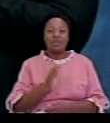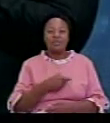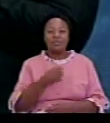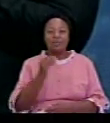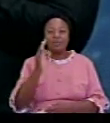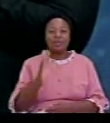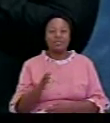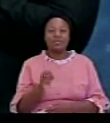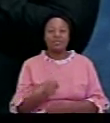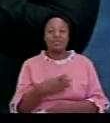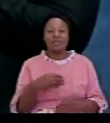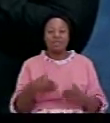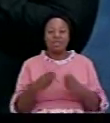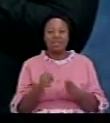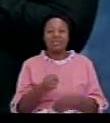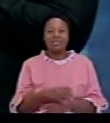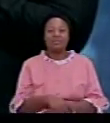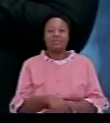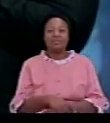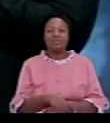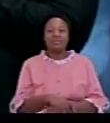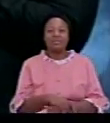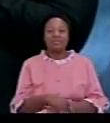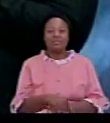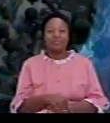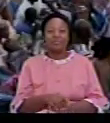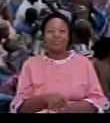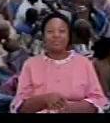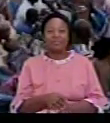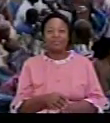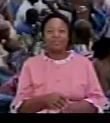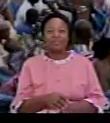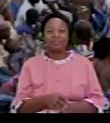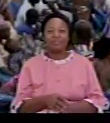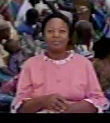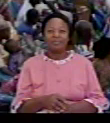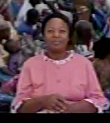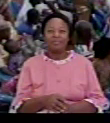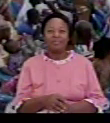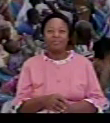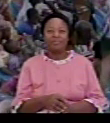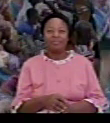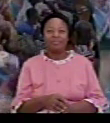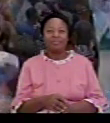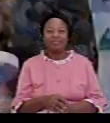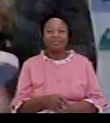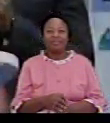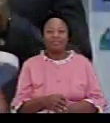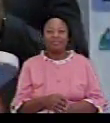le président national des églises des assemblées de Dieu du Togo.